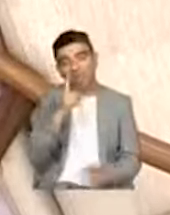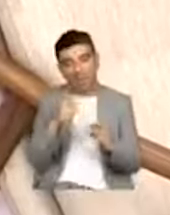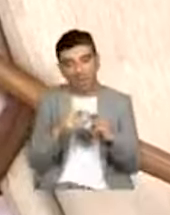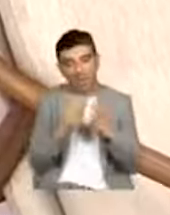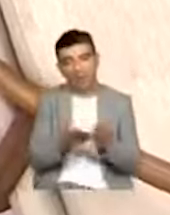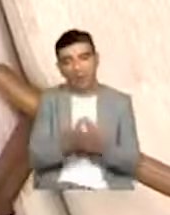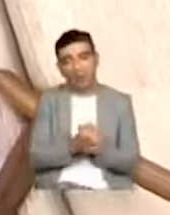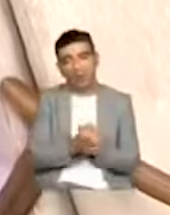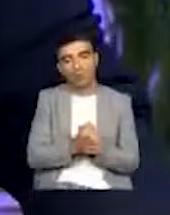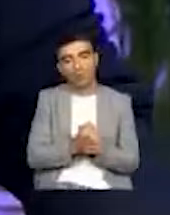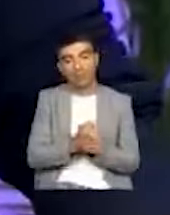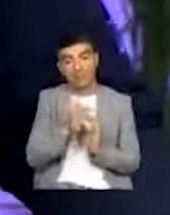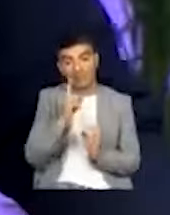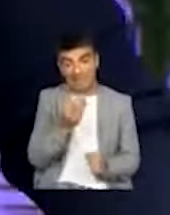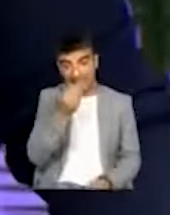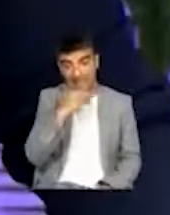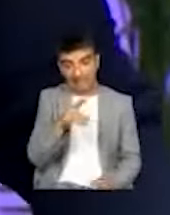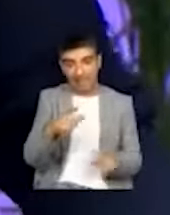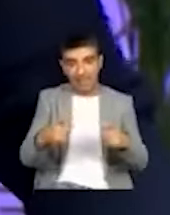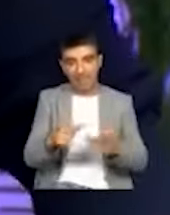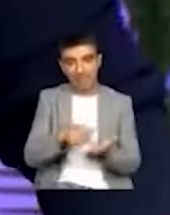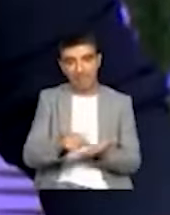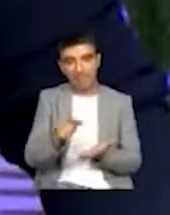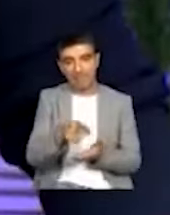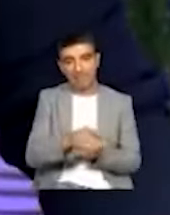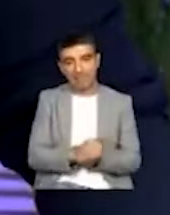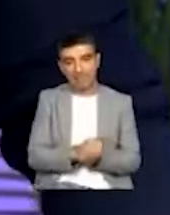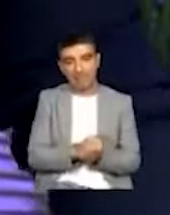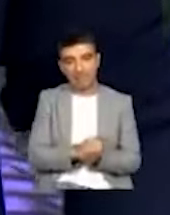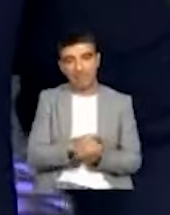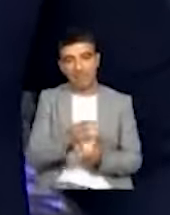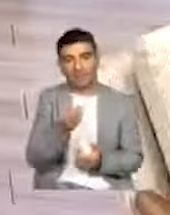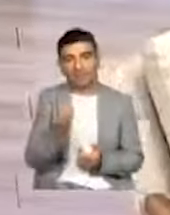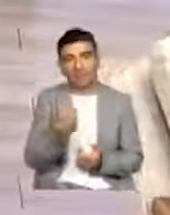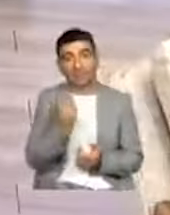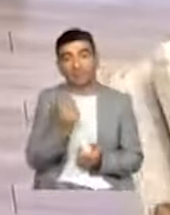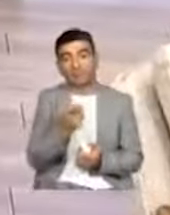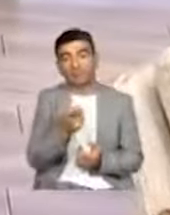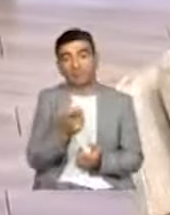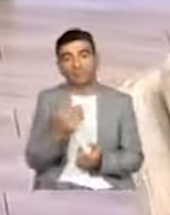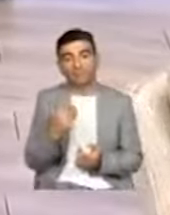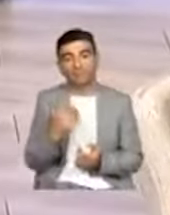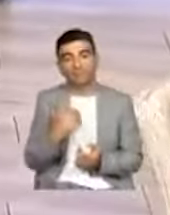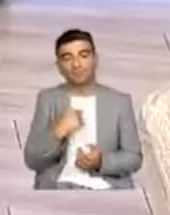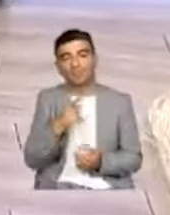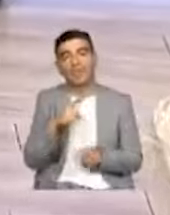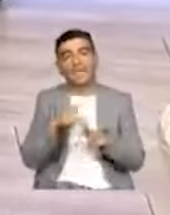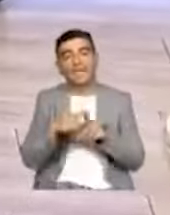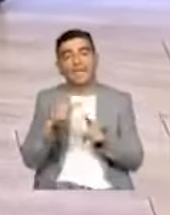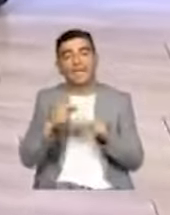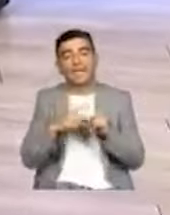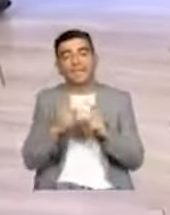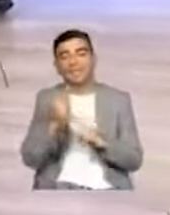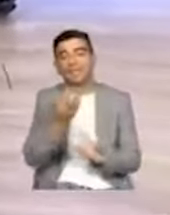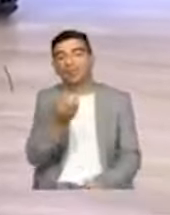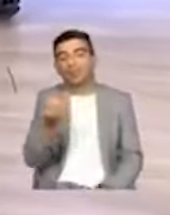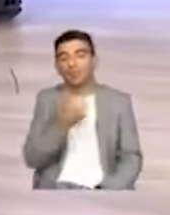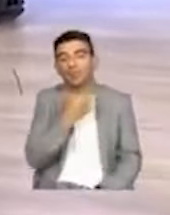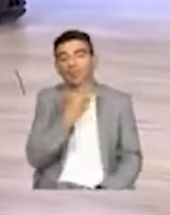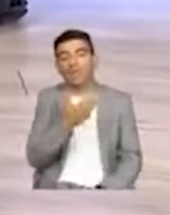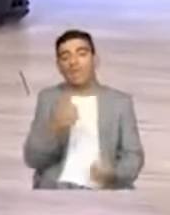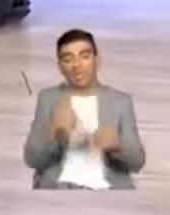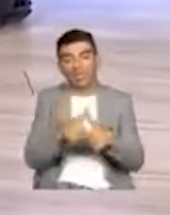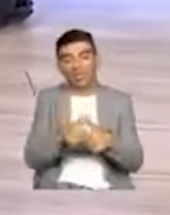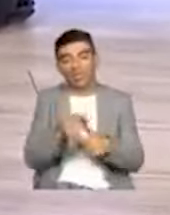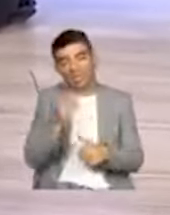olsun. Bakın İnşallah. İlk defa yedim. Tabak neredeyse bitti bitti. Vallahi öyle. Bu arada teşekkürler hayatım. Çok güzel. Ben de deneyim. Ezgi Sertler'e çok çok teşekkür ediyoruz.